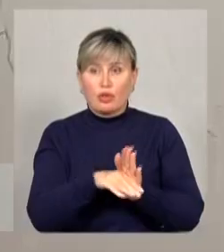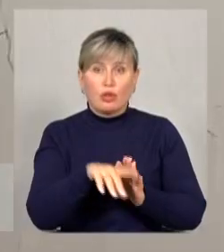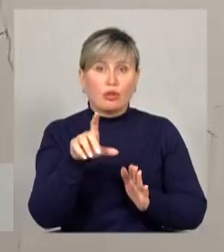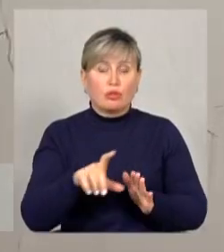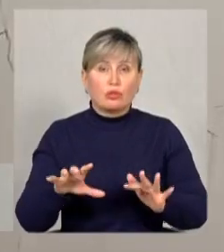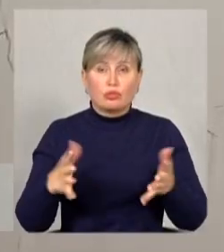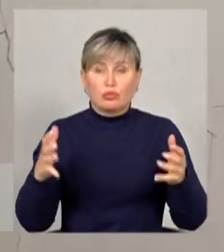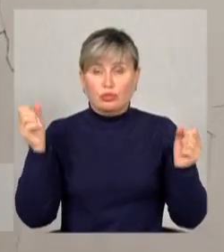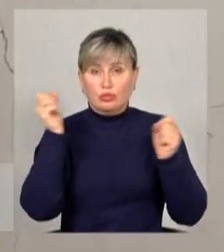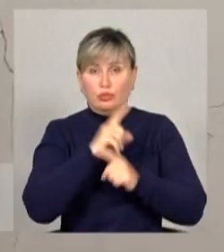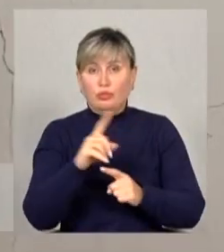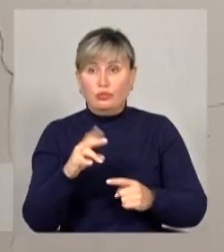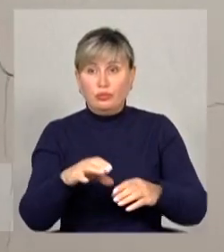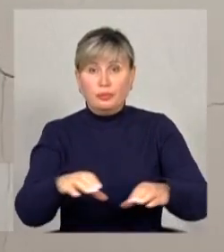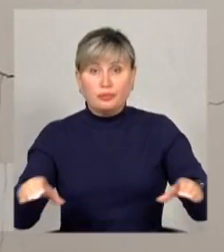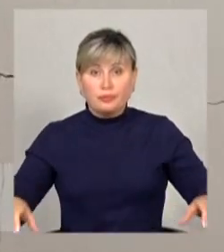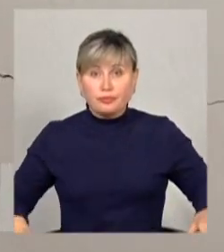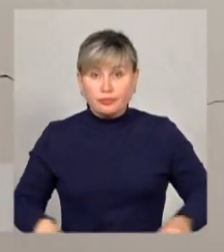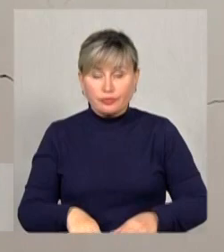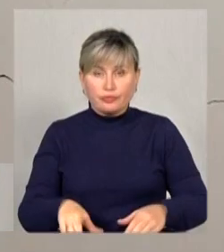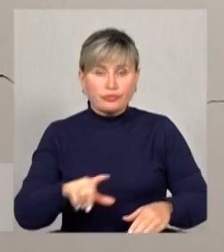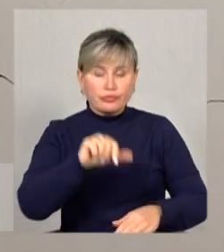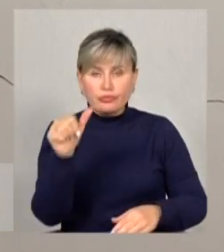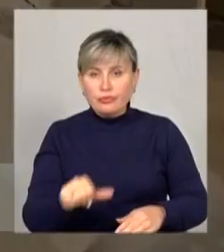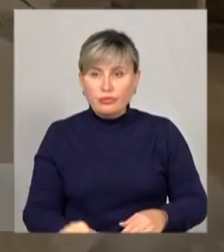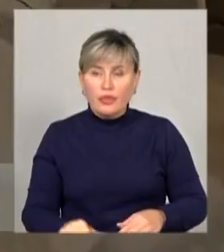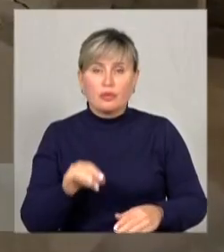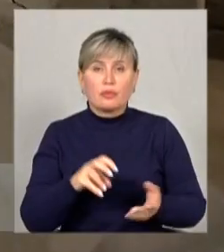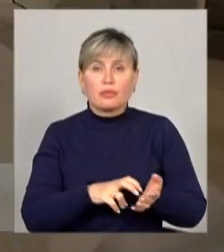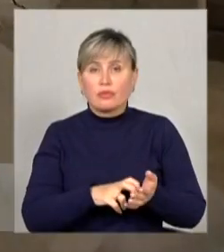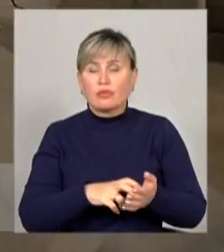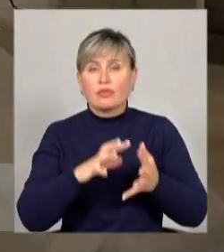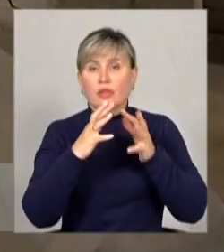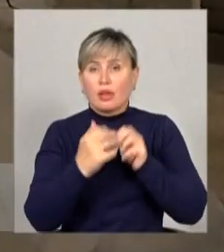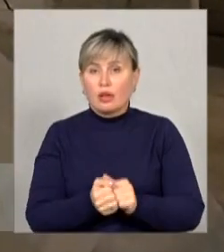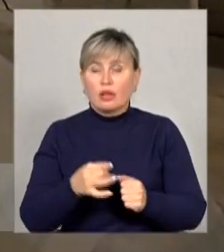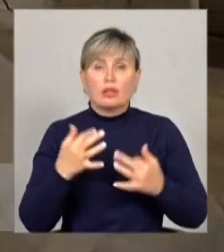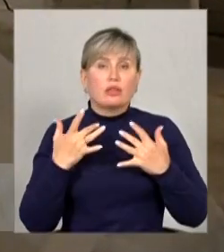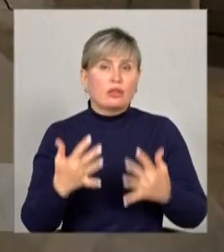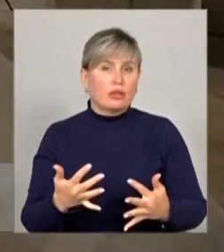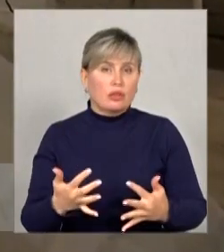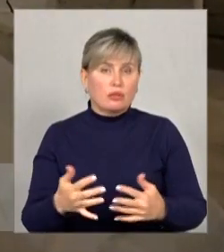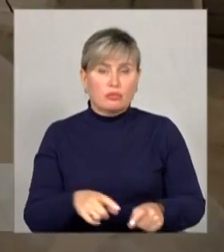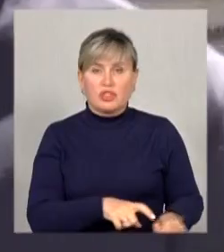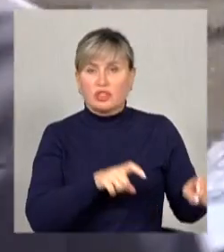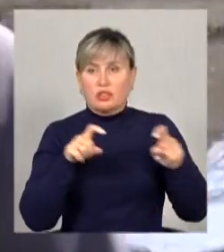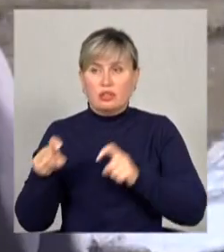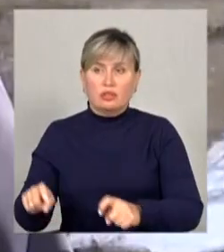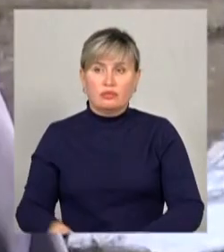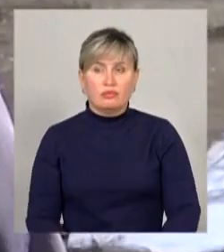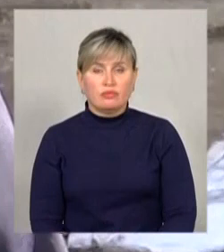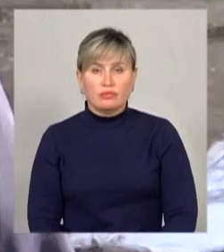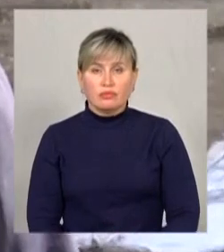случайно узнали, что фундамент трехэтажки буквально трещит по швам. Они боятся обрушения и требуют немедленного переселения.